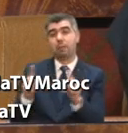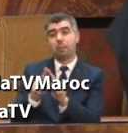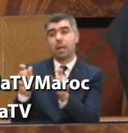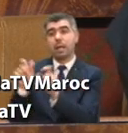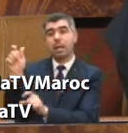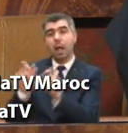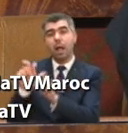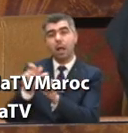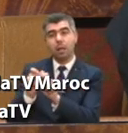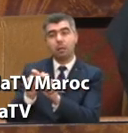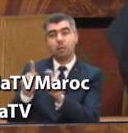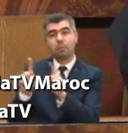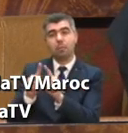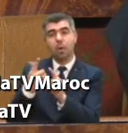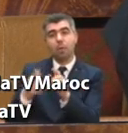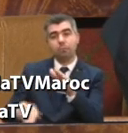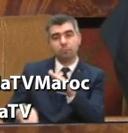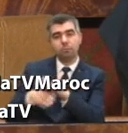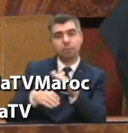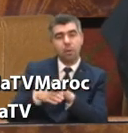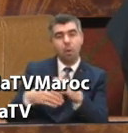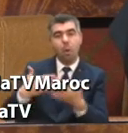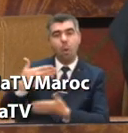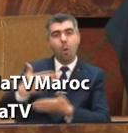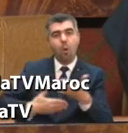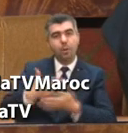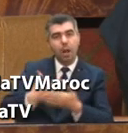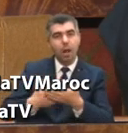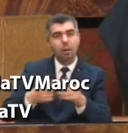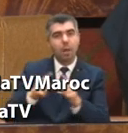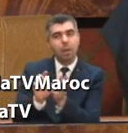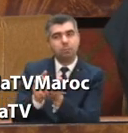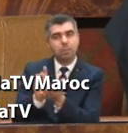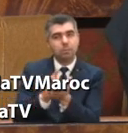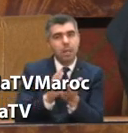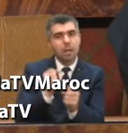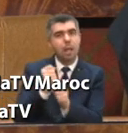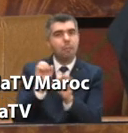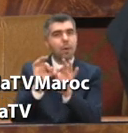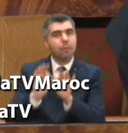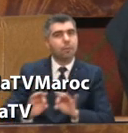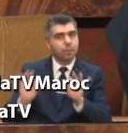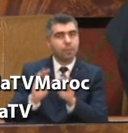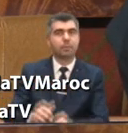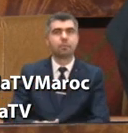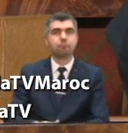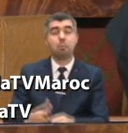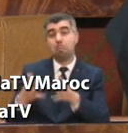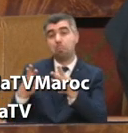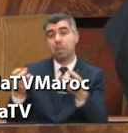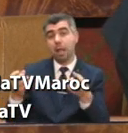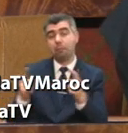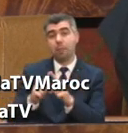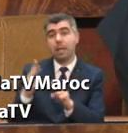وأصبح الآلاف منهم مهددون بفسخ عقود شغلهم. وإذ نذكركم في هذا الصدد بمعاناة العمال غير